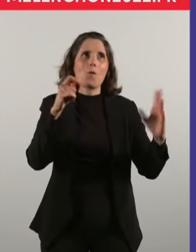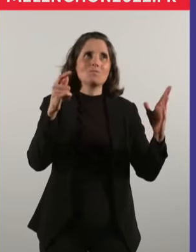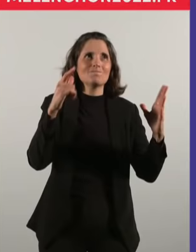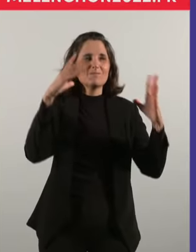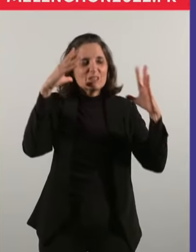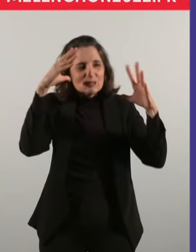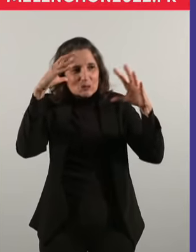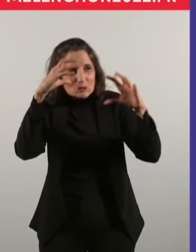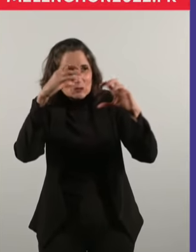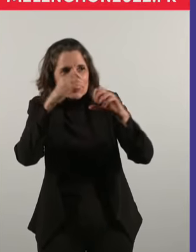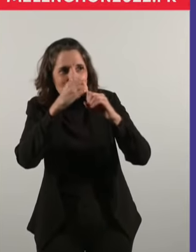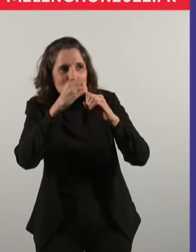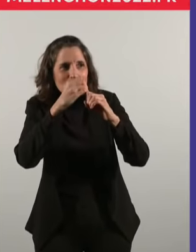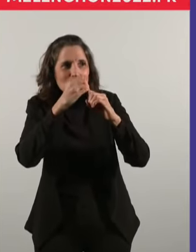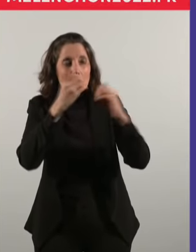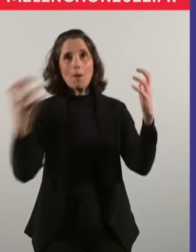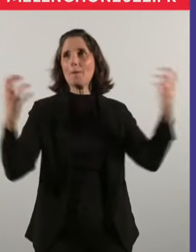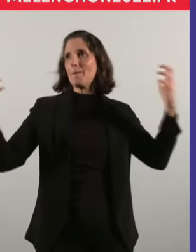bien.